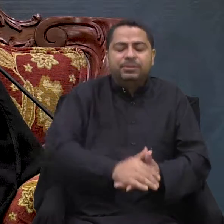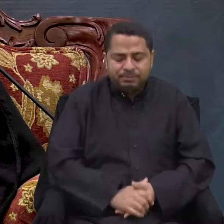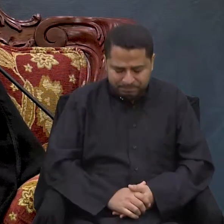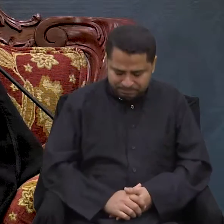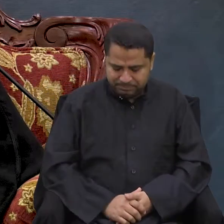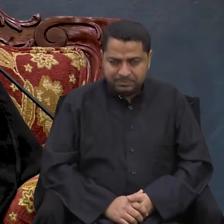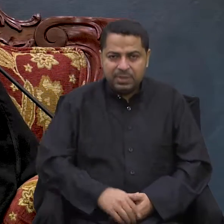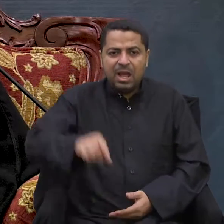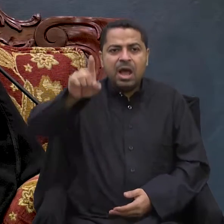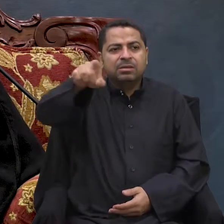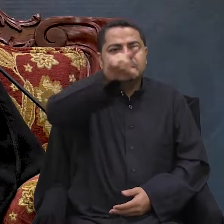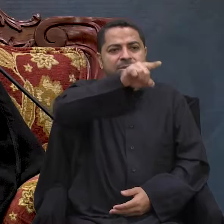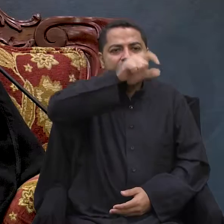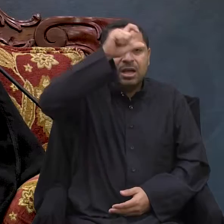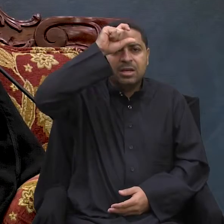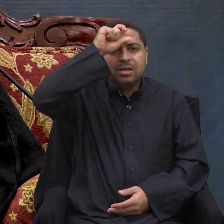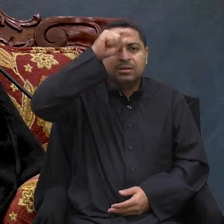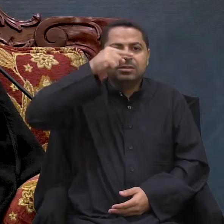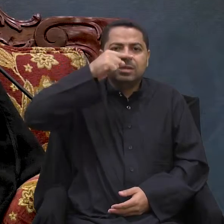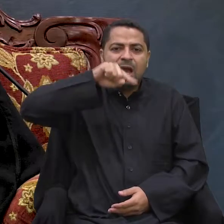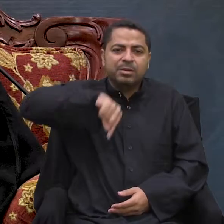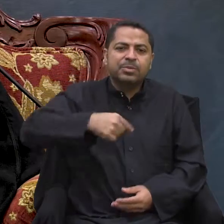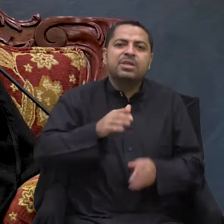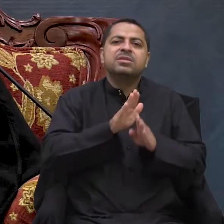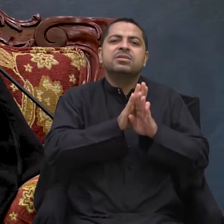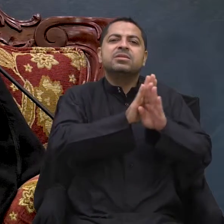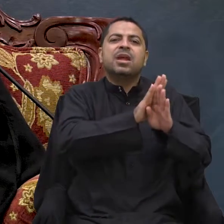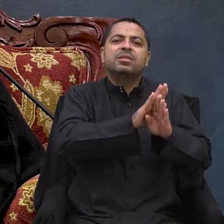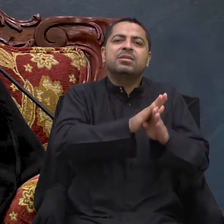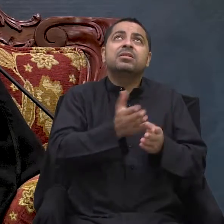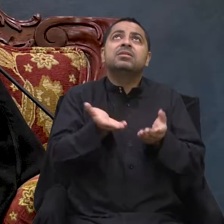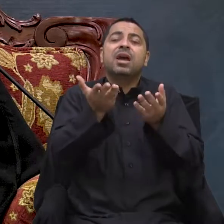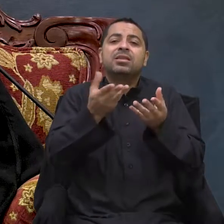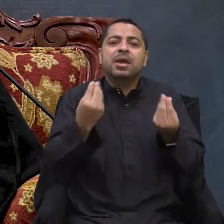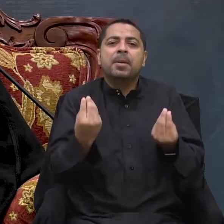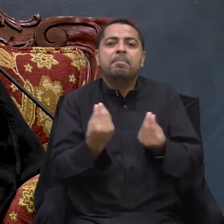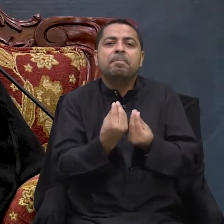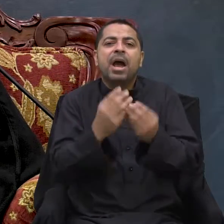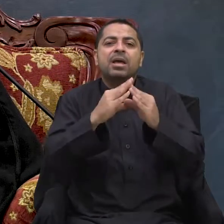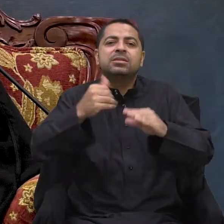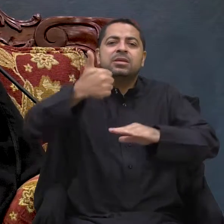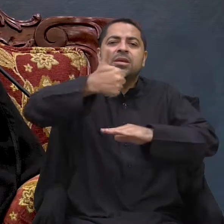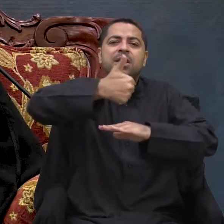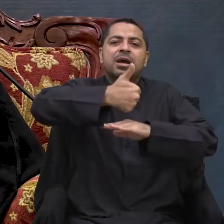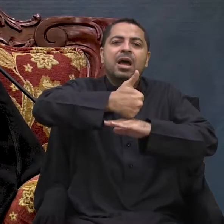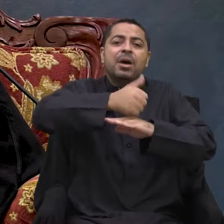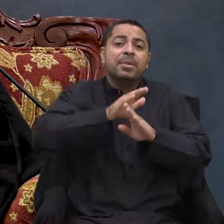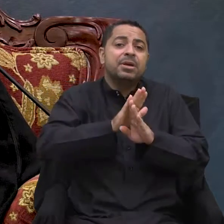وجعلنا وإياكم من الطالبين بثأره تحت راية